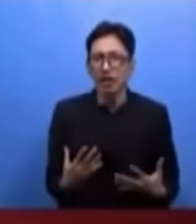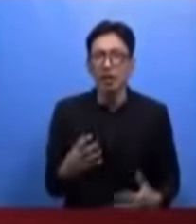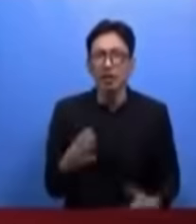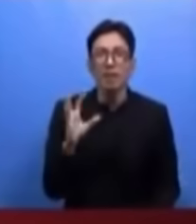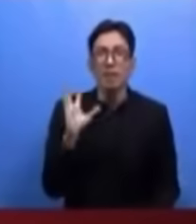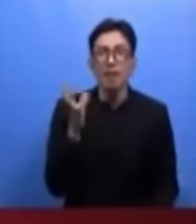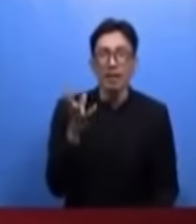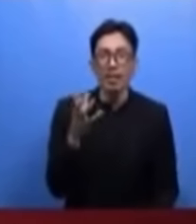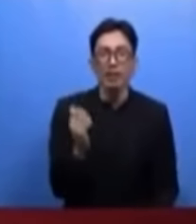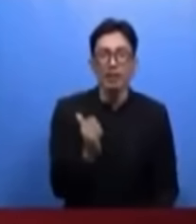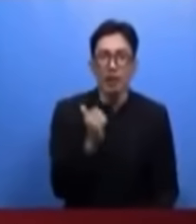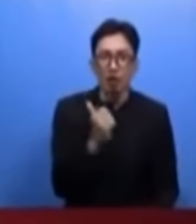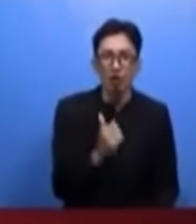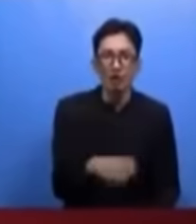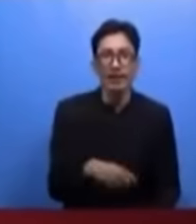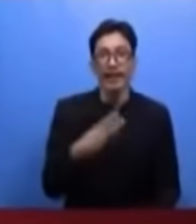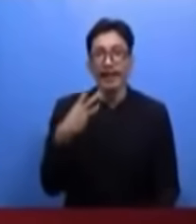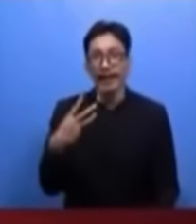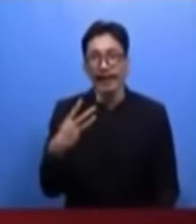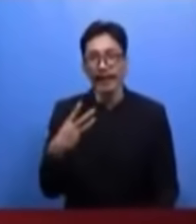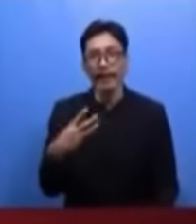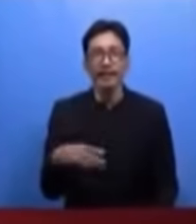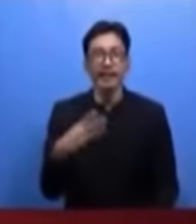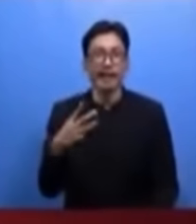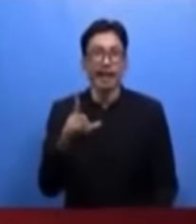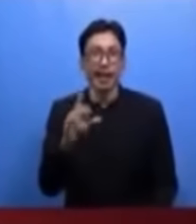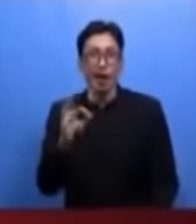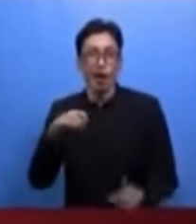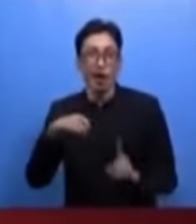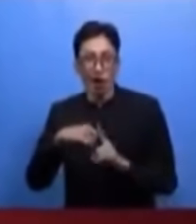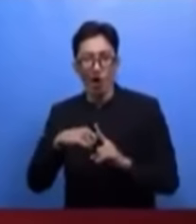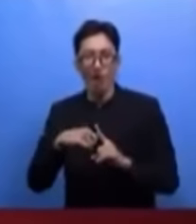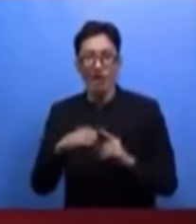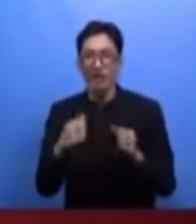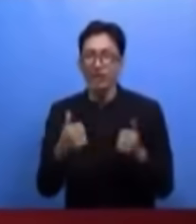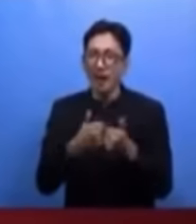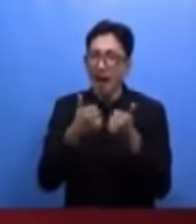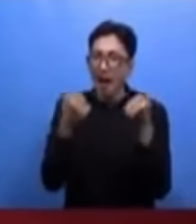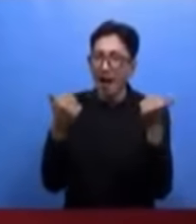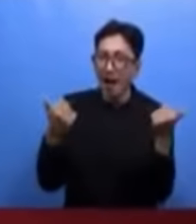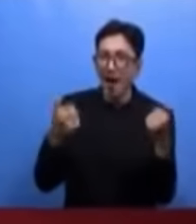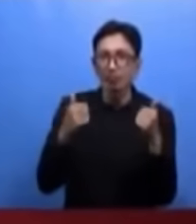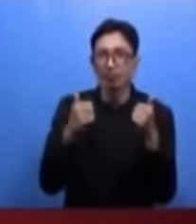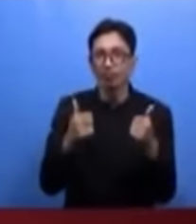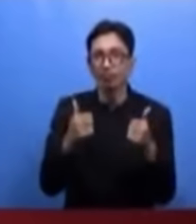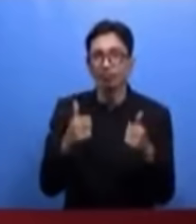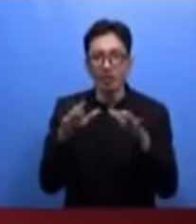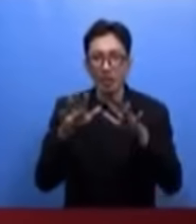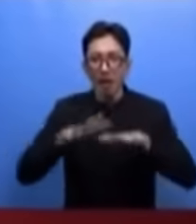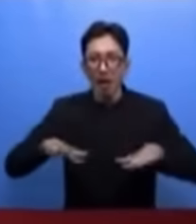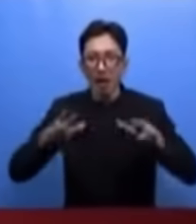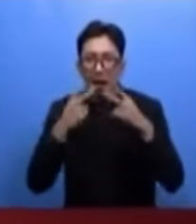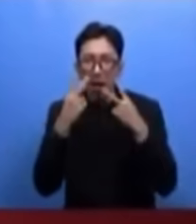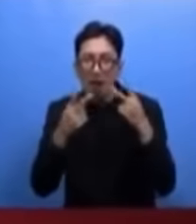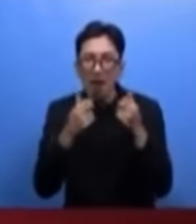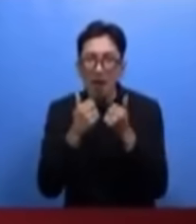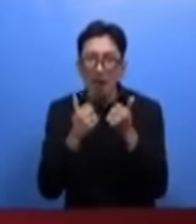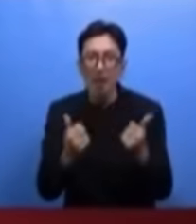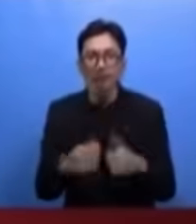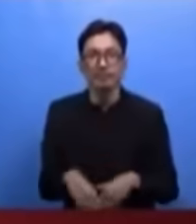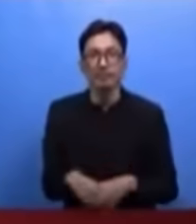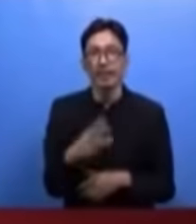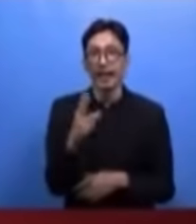E-nya adalah Banten elok. Elok itu berarti indah, Banten yang indah. R-nya adalah Banten yang